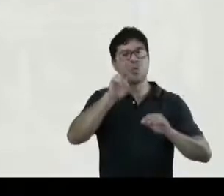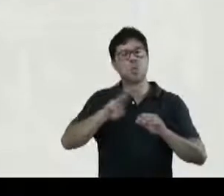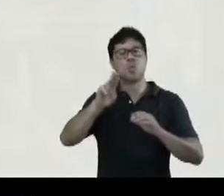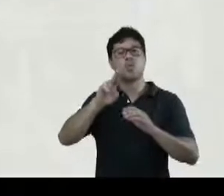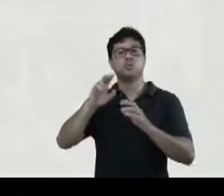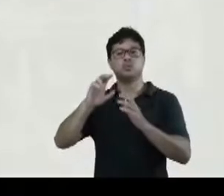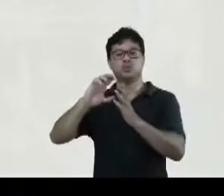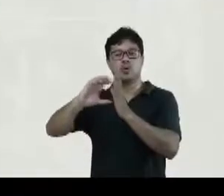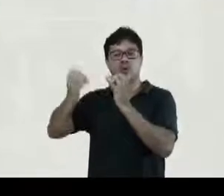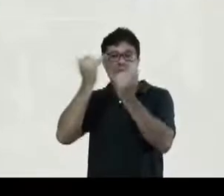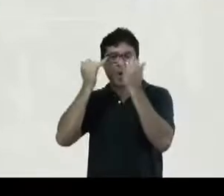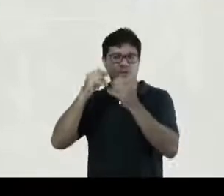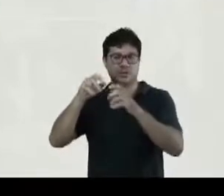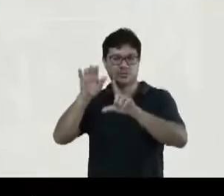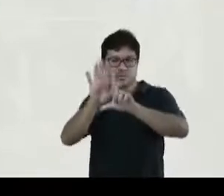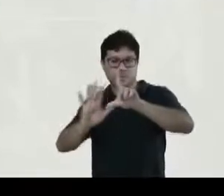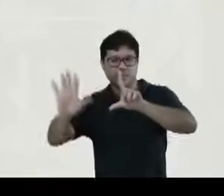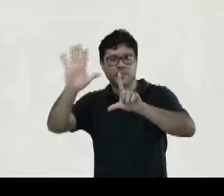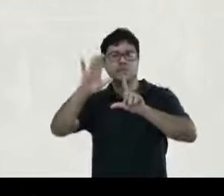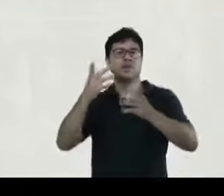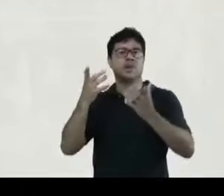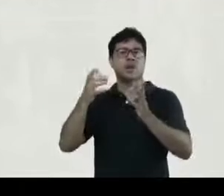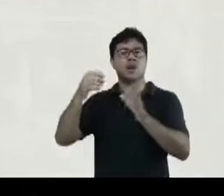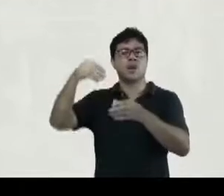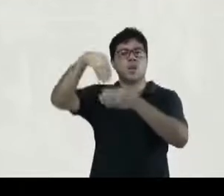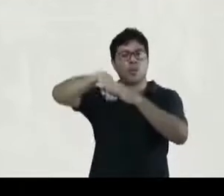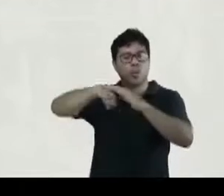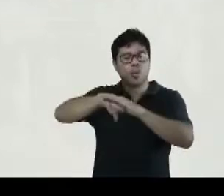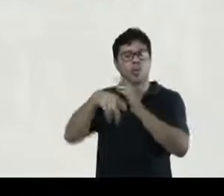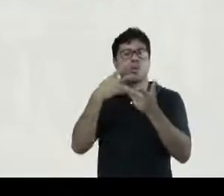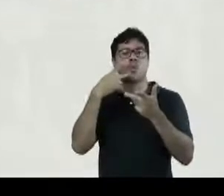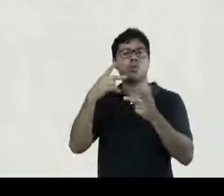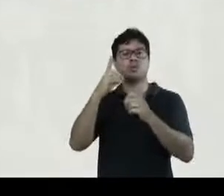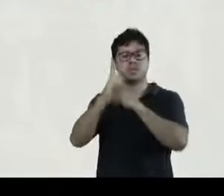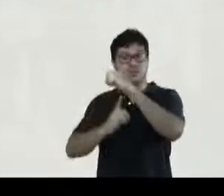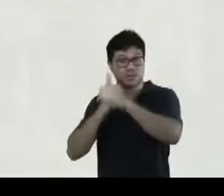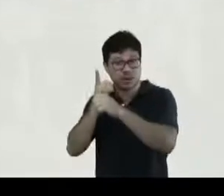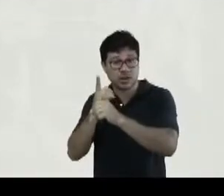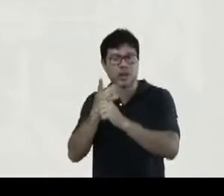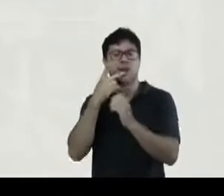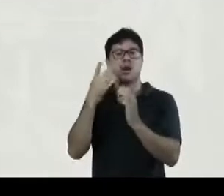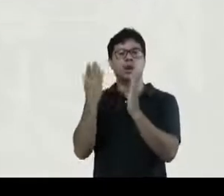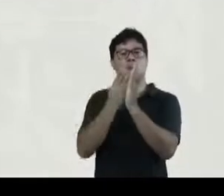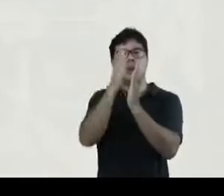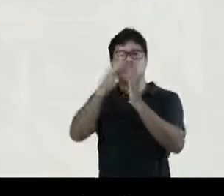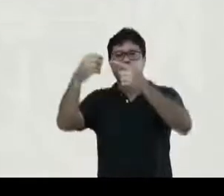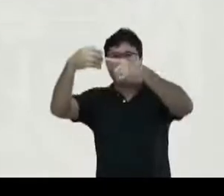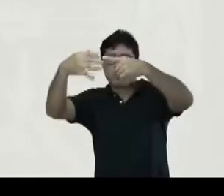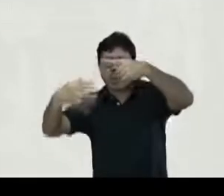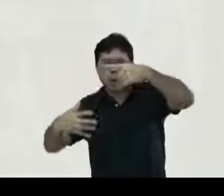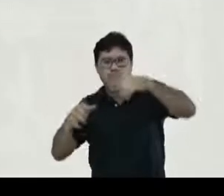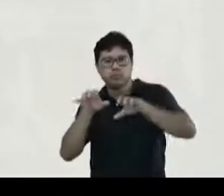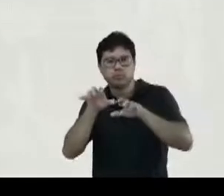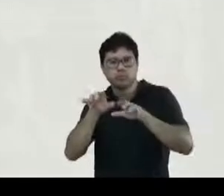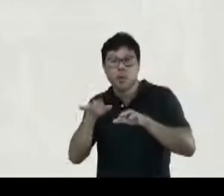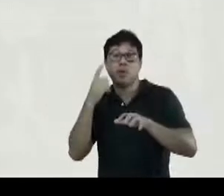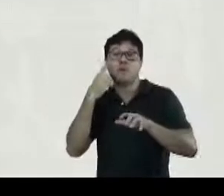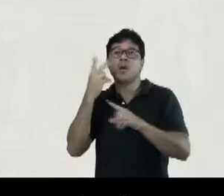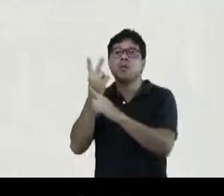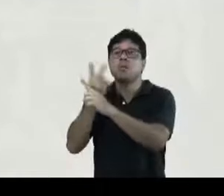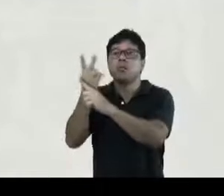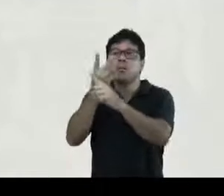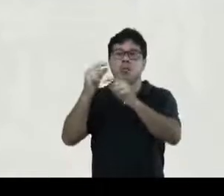digitalen Sammlungen sind eine eigenständige Größe, Herausforderung und Chance in der